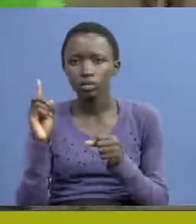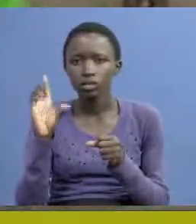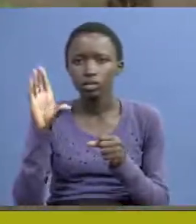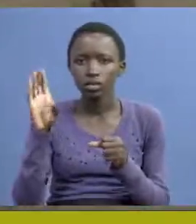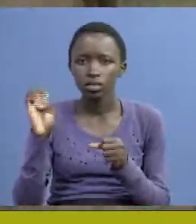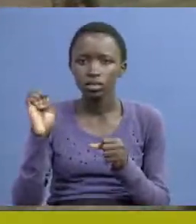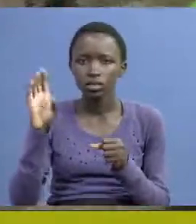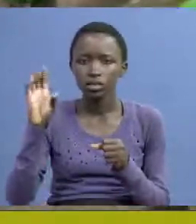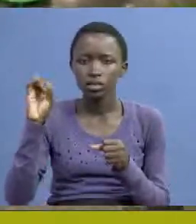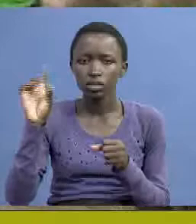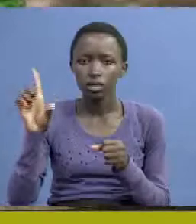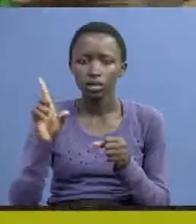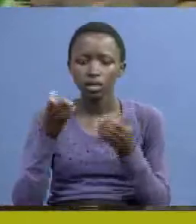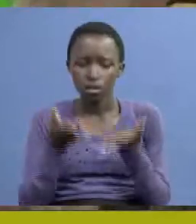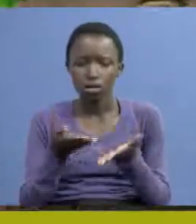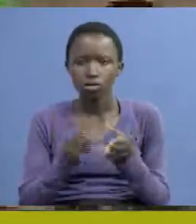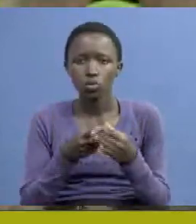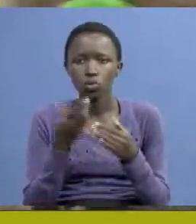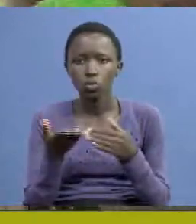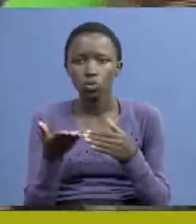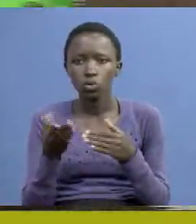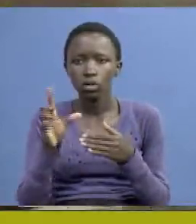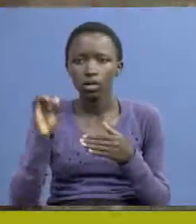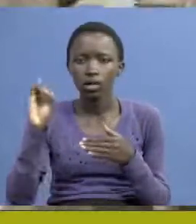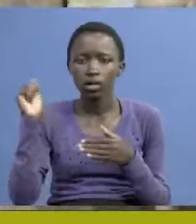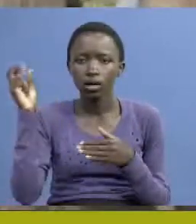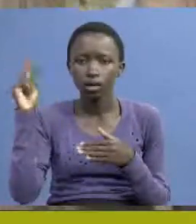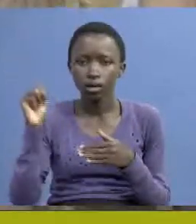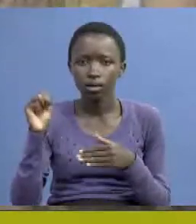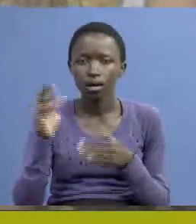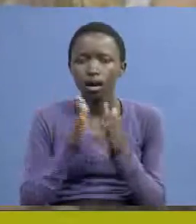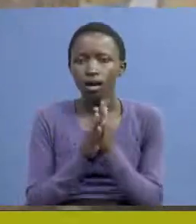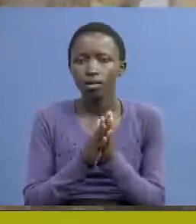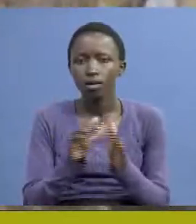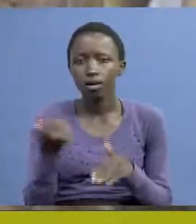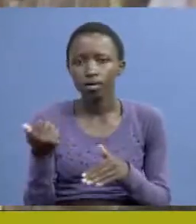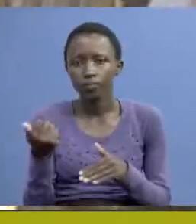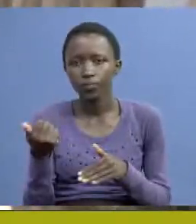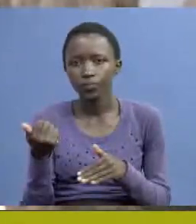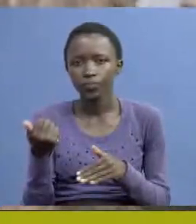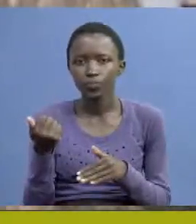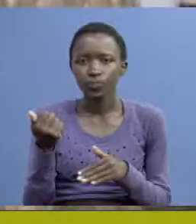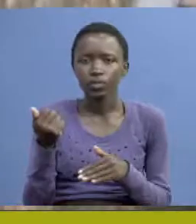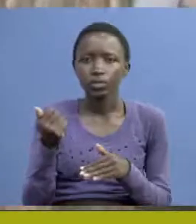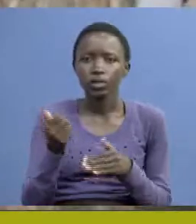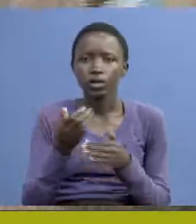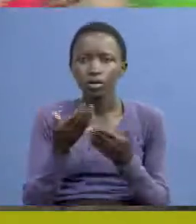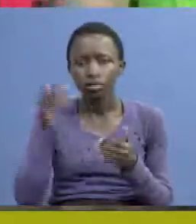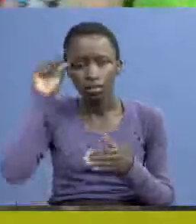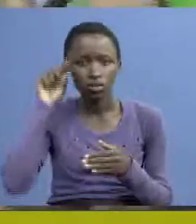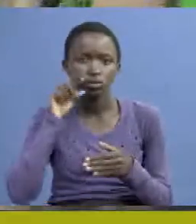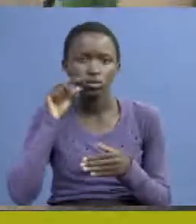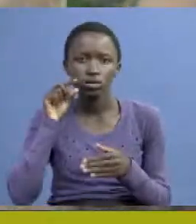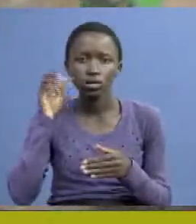Cecil Kariuki, katibu wa sasa katika NYS Lilian Omolo, pamoja na waziri wa huduma kwa umma masuala ya vijana na